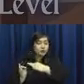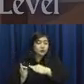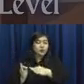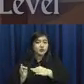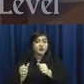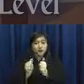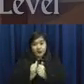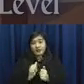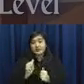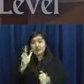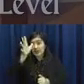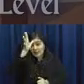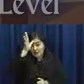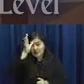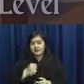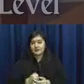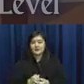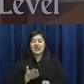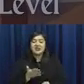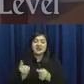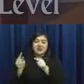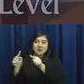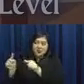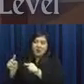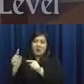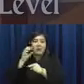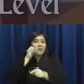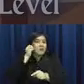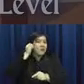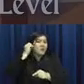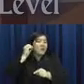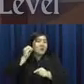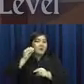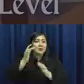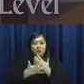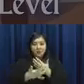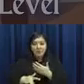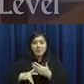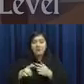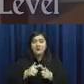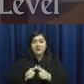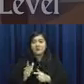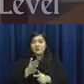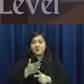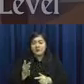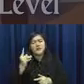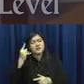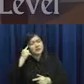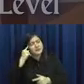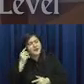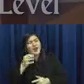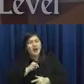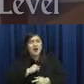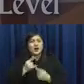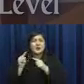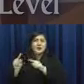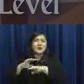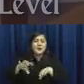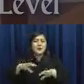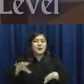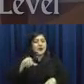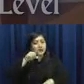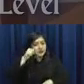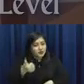sa simbahan. Yeah. Uuwi ka agad ng maaga. Pag uwi mo na maaga, iniisip mo kasi papasok agad sa trabaho. Hindi mo